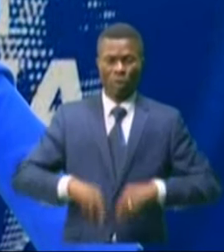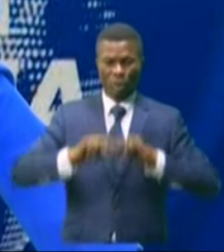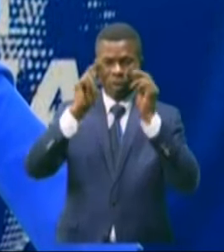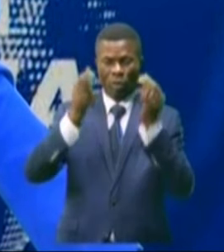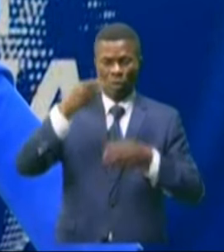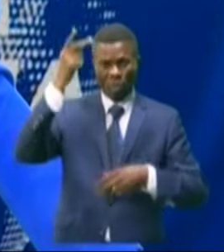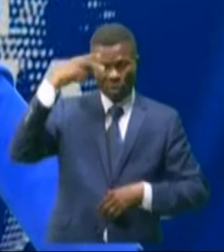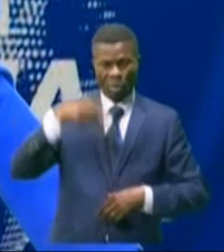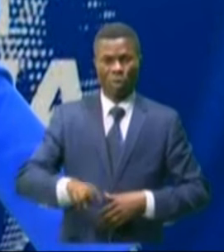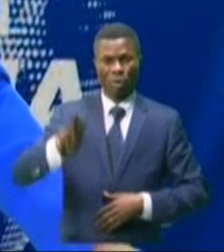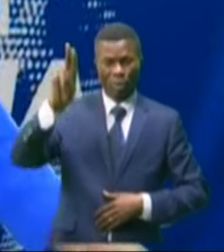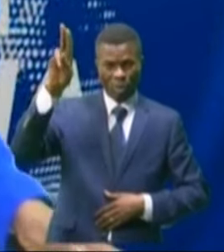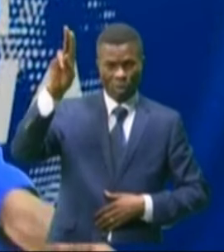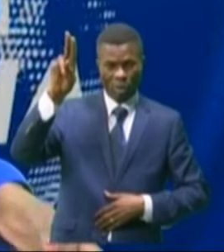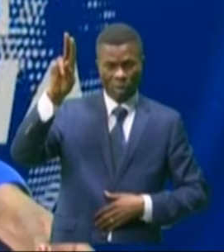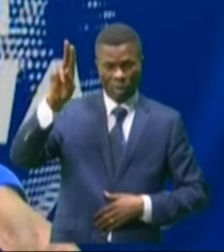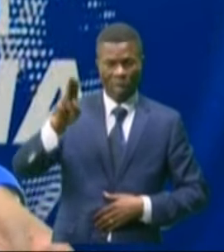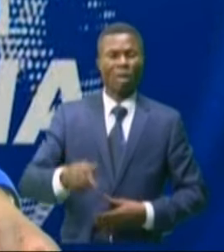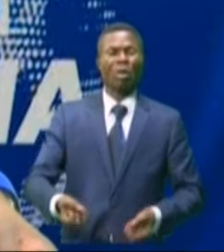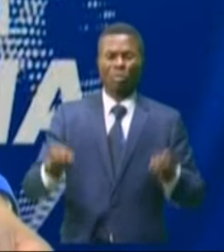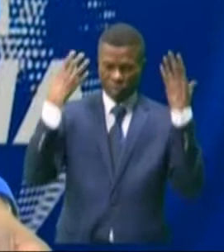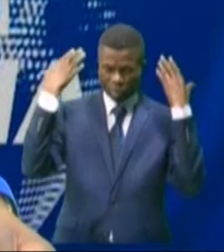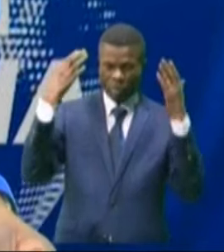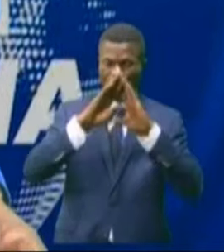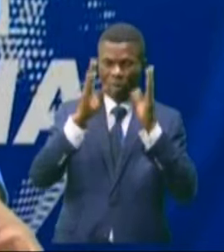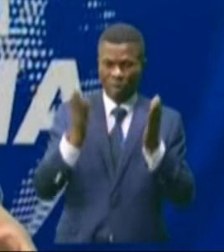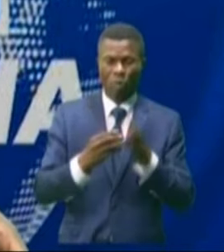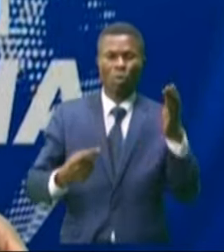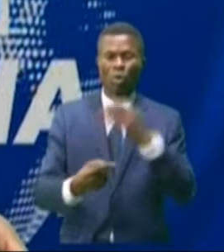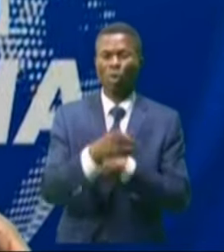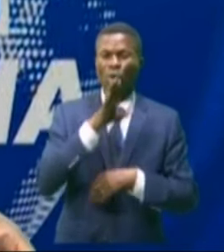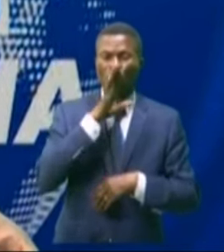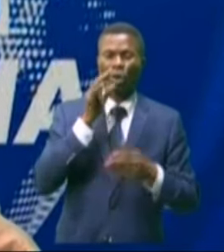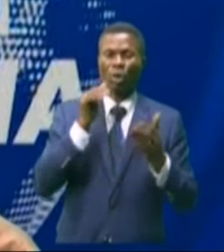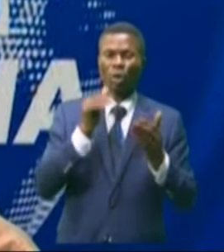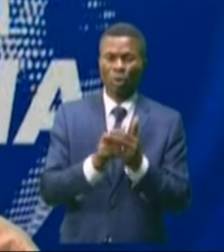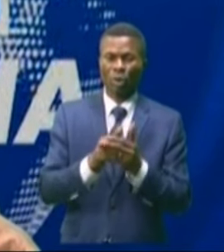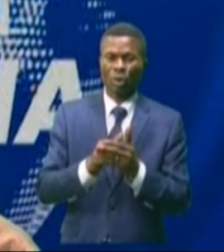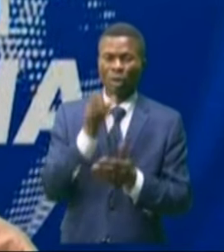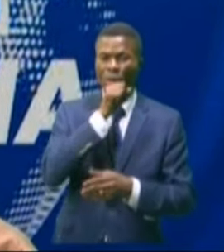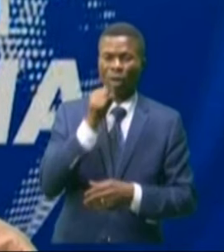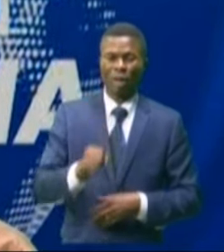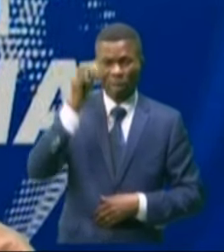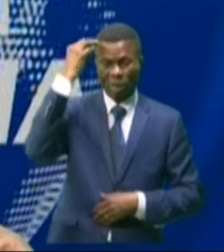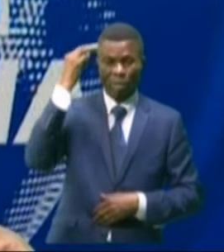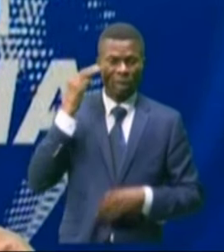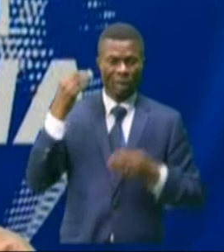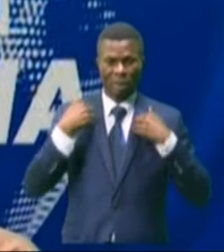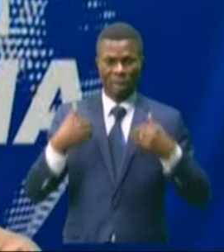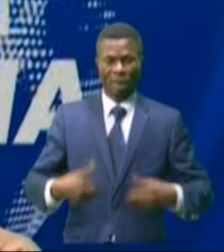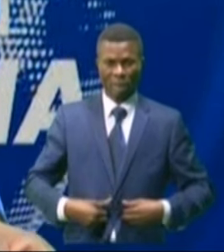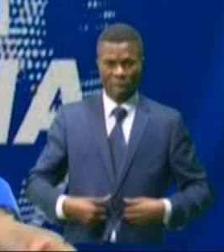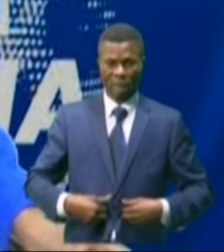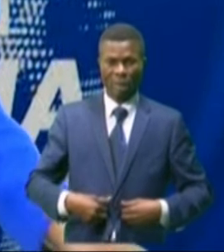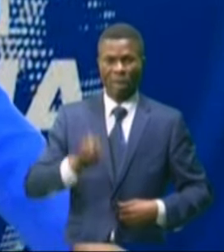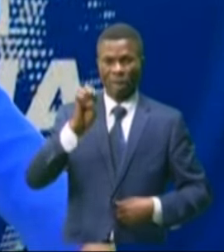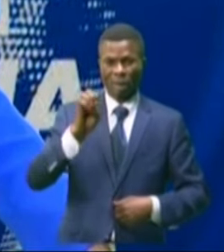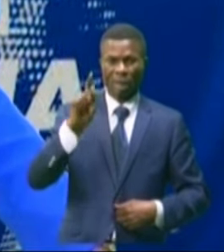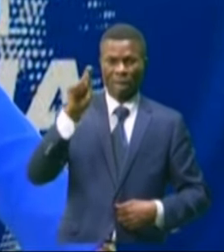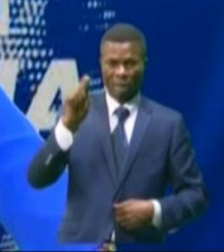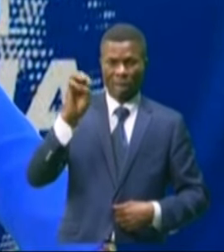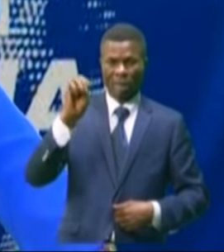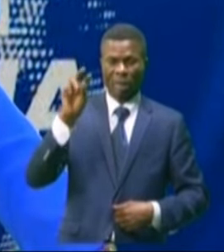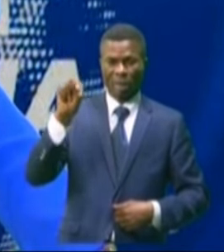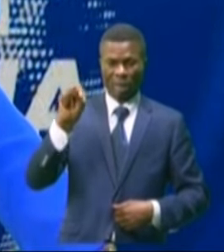au pouvoir. Il rejette également en bloc toutes les accusations formulées par l'ancien ministre de la Santé, Eteni Longondo, qui l'accuse